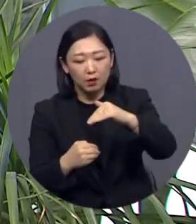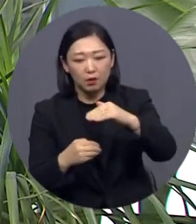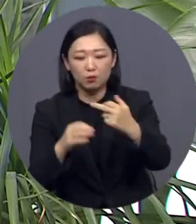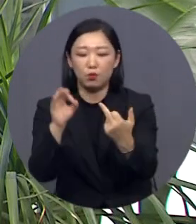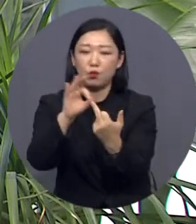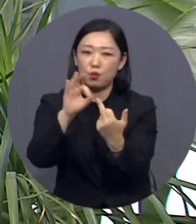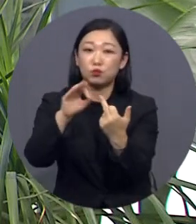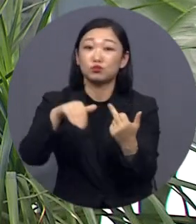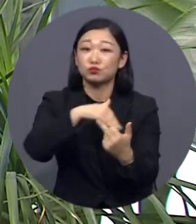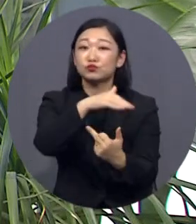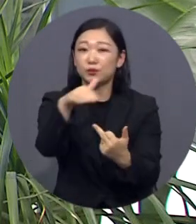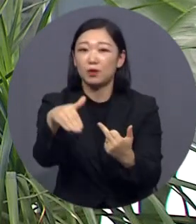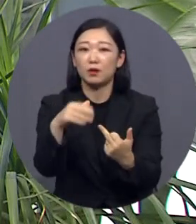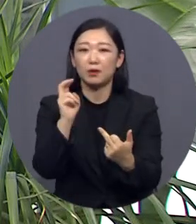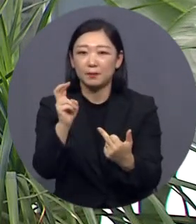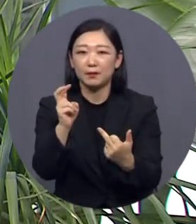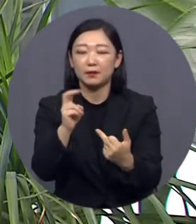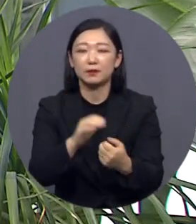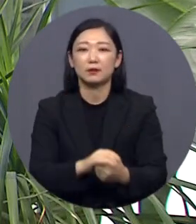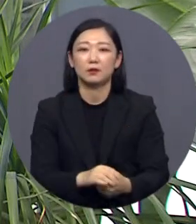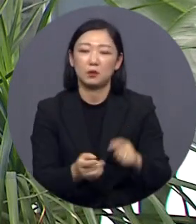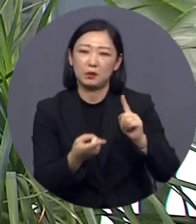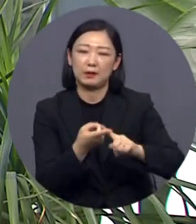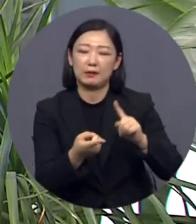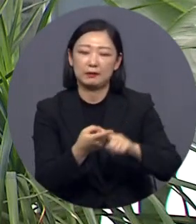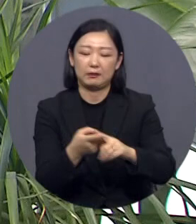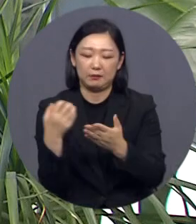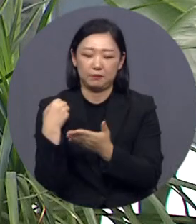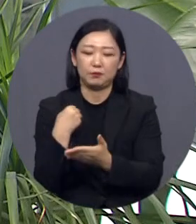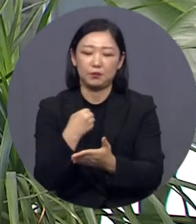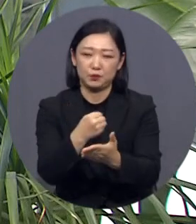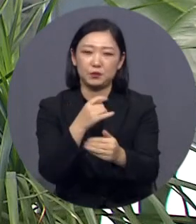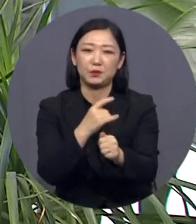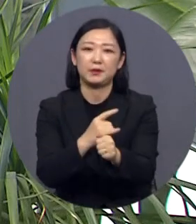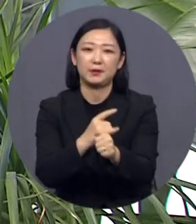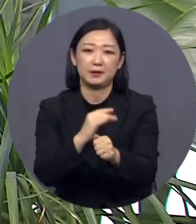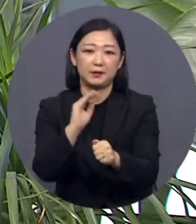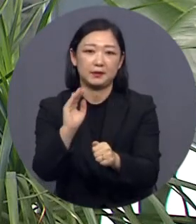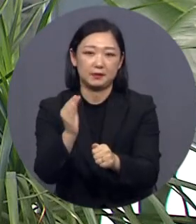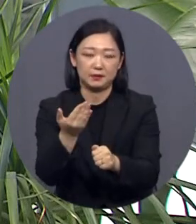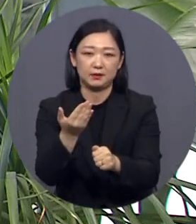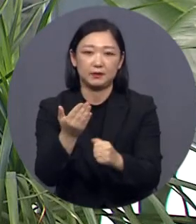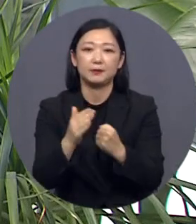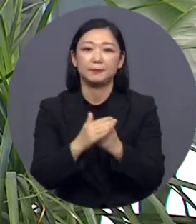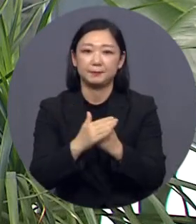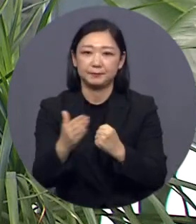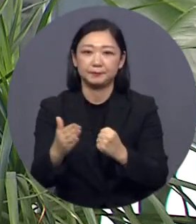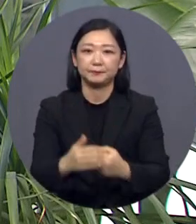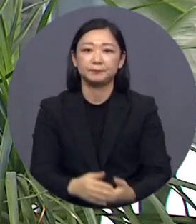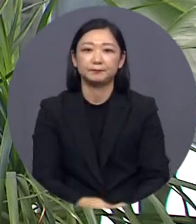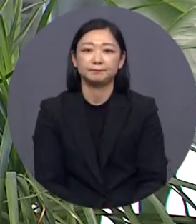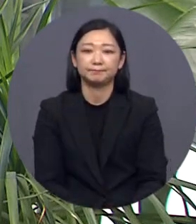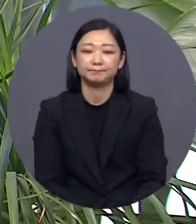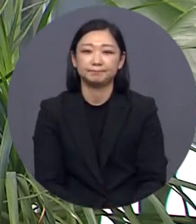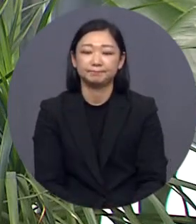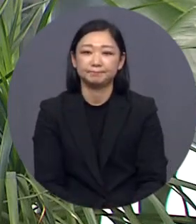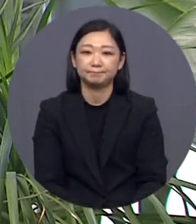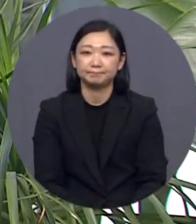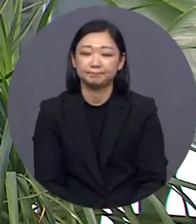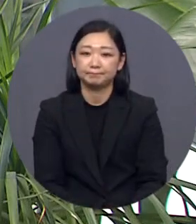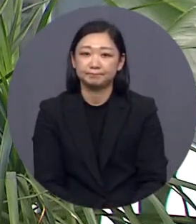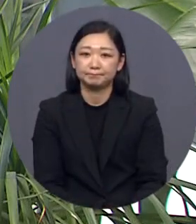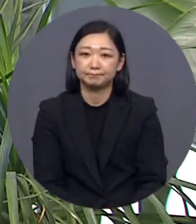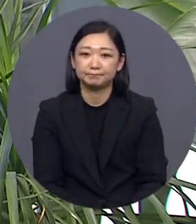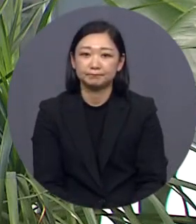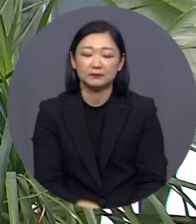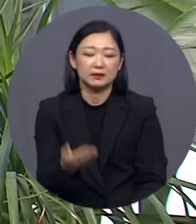주변이 되거든요. 이런 지역에 대해서는 최소한 보존을 해야 되지 않을까라는 측면에서 종전보다는 그래도